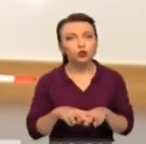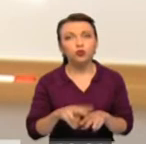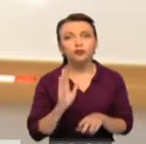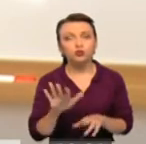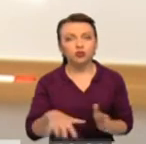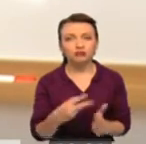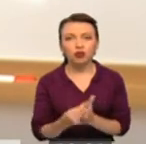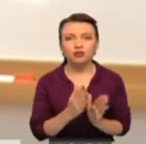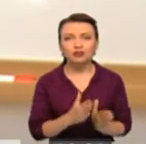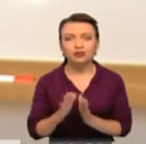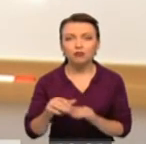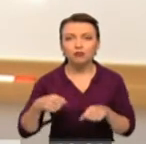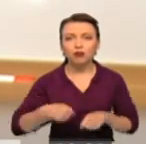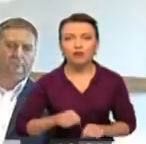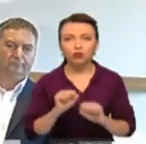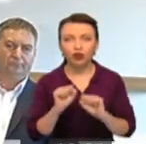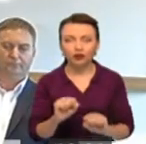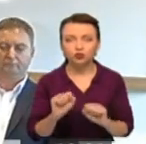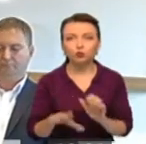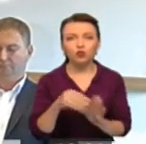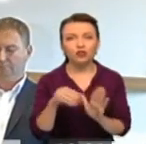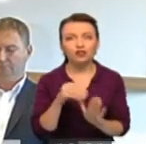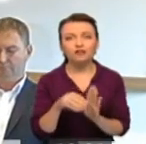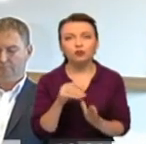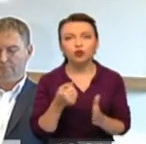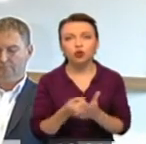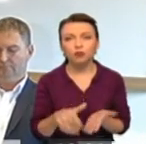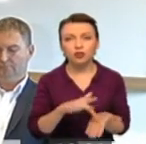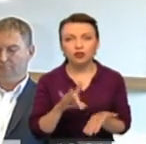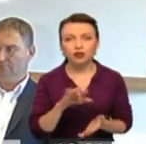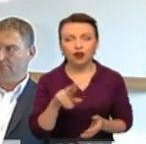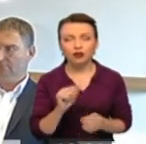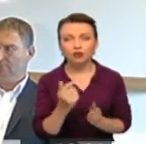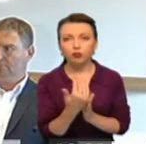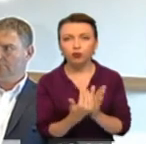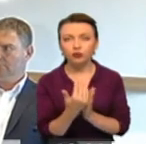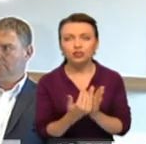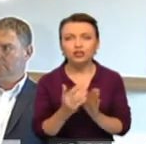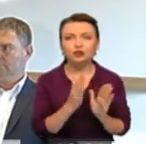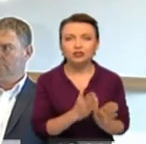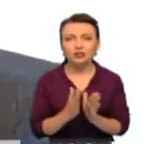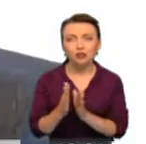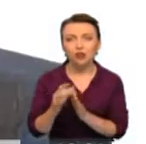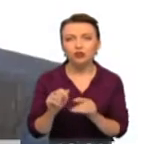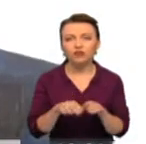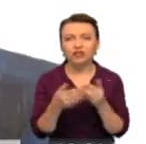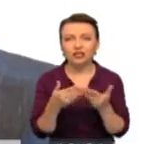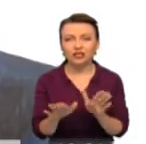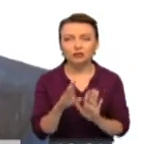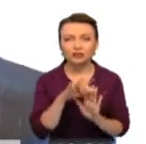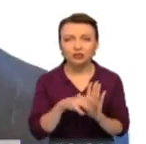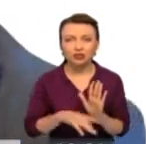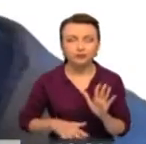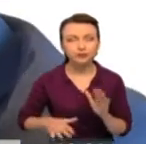свою систему правозахисту, проведення виборів до міськради за пропорційною системою з відкритими списками, тоді як по всій території